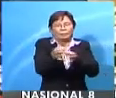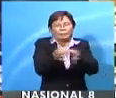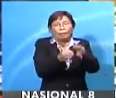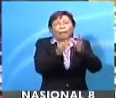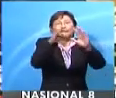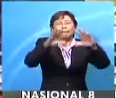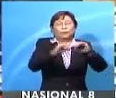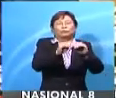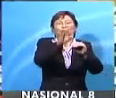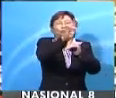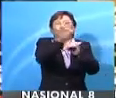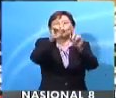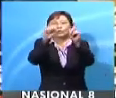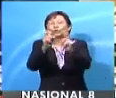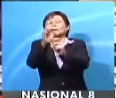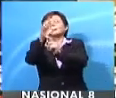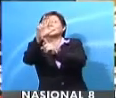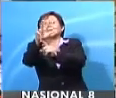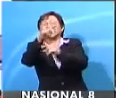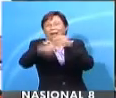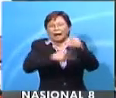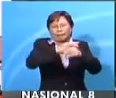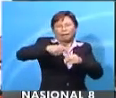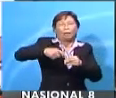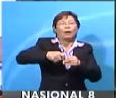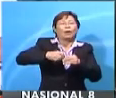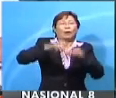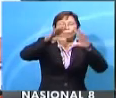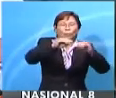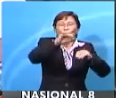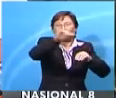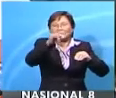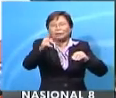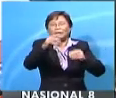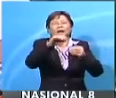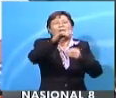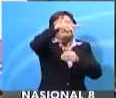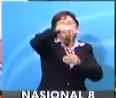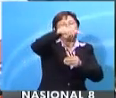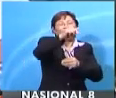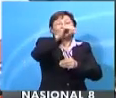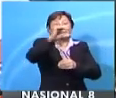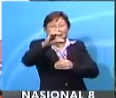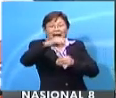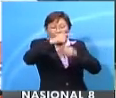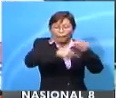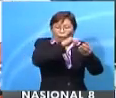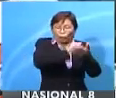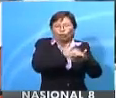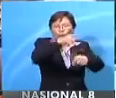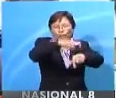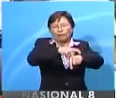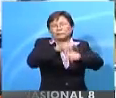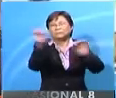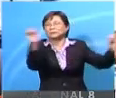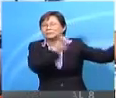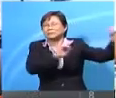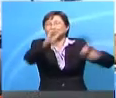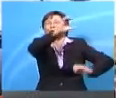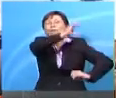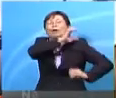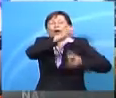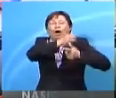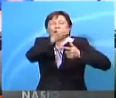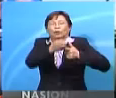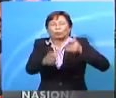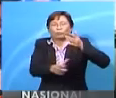Mesyuarat 77-3 mengenai prosiding mesyuarat jawatan kuasa kira-kira wang negara PAC ketika ketiadaan pengerusi